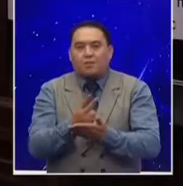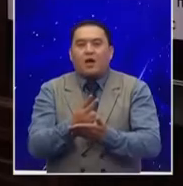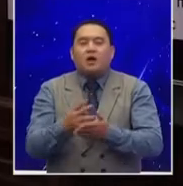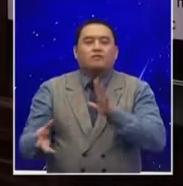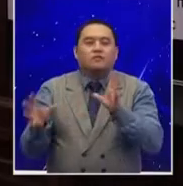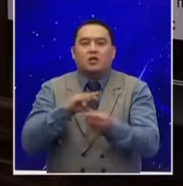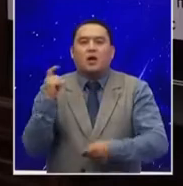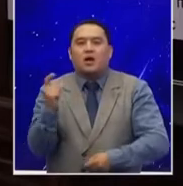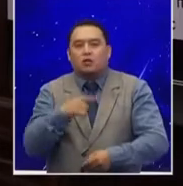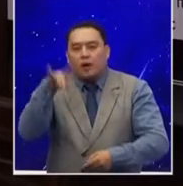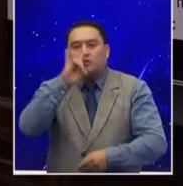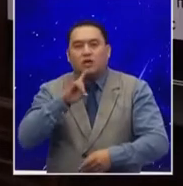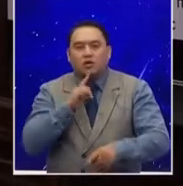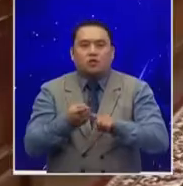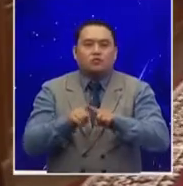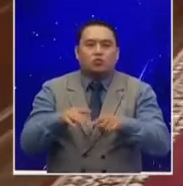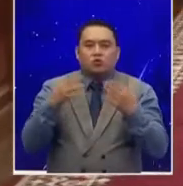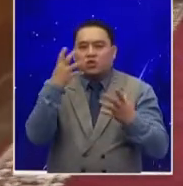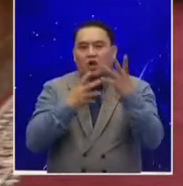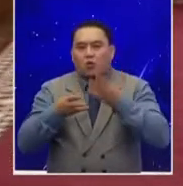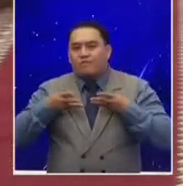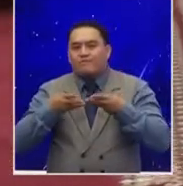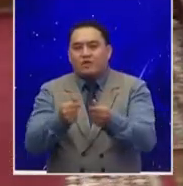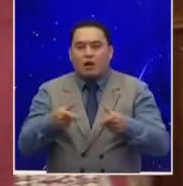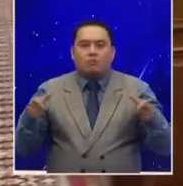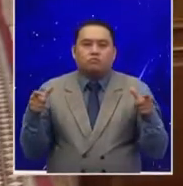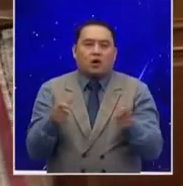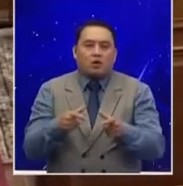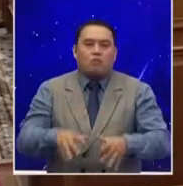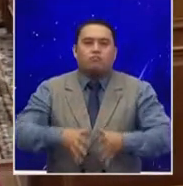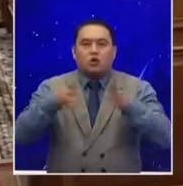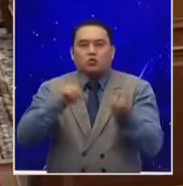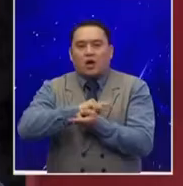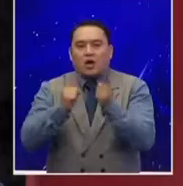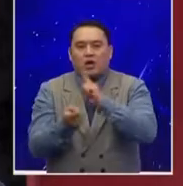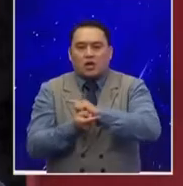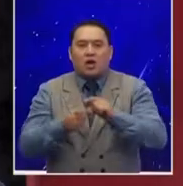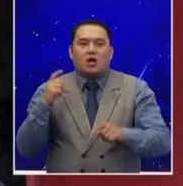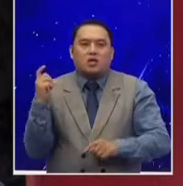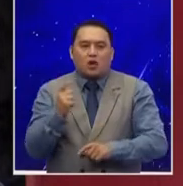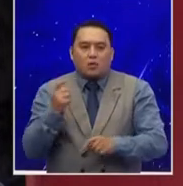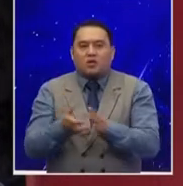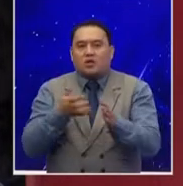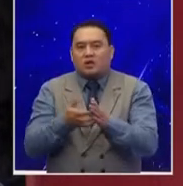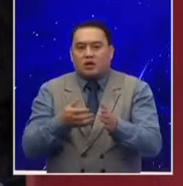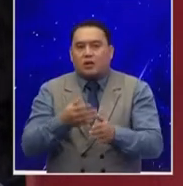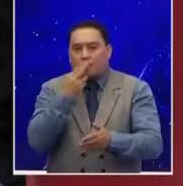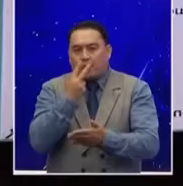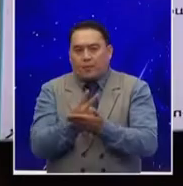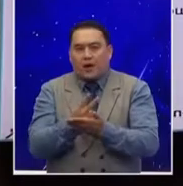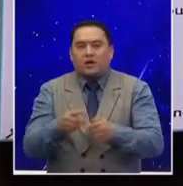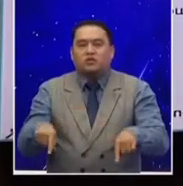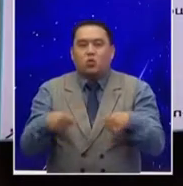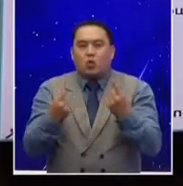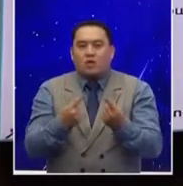В целом, экономика Казахстана, несмотря на серьезное влияние пандемии и глобального экономического кризиса, демонстрирует рост показателей